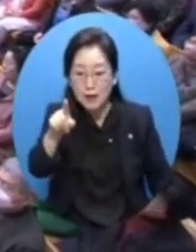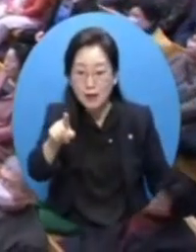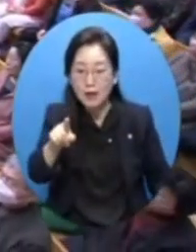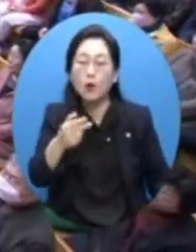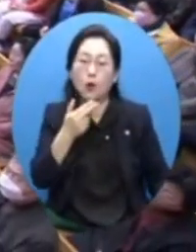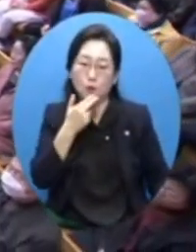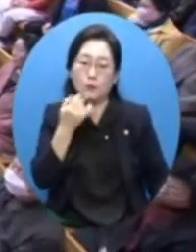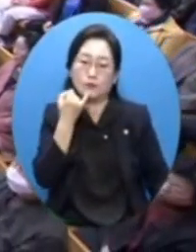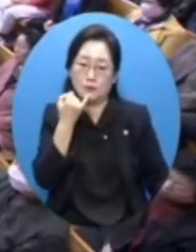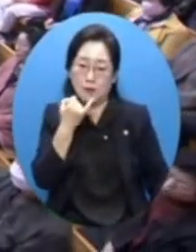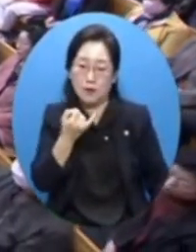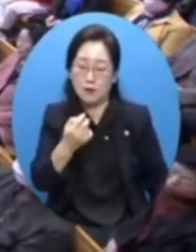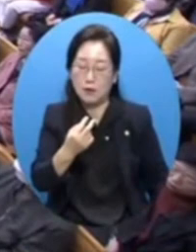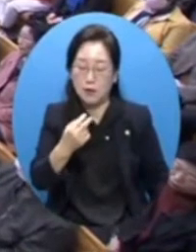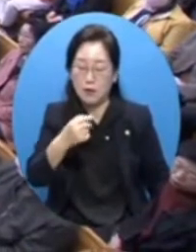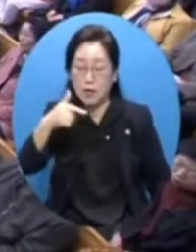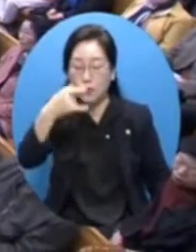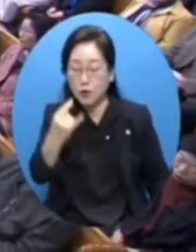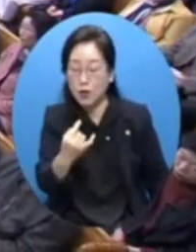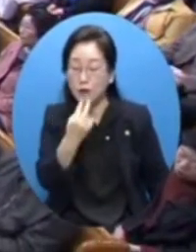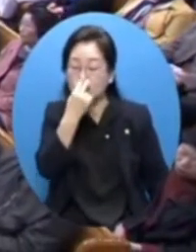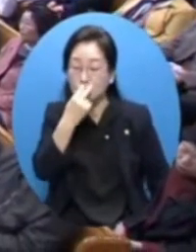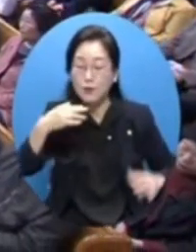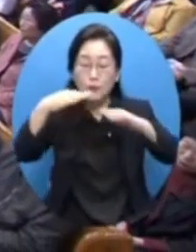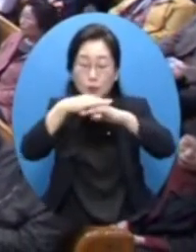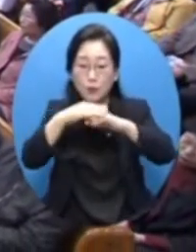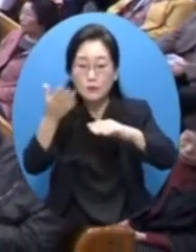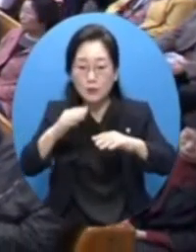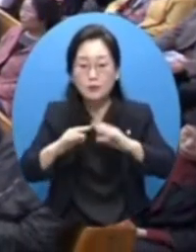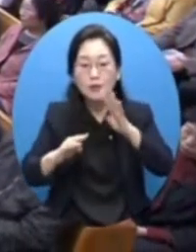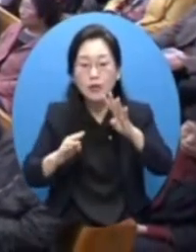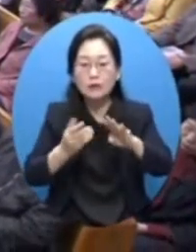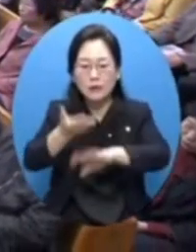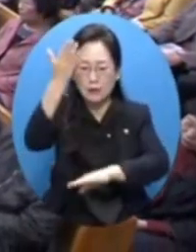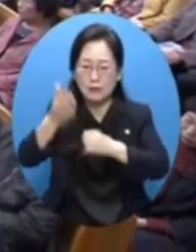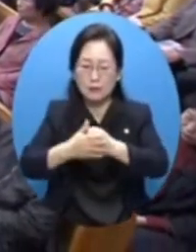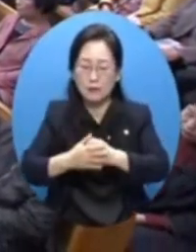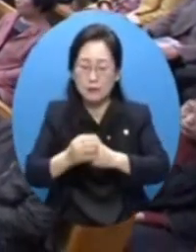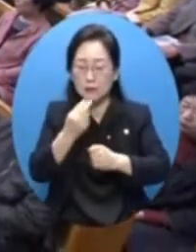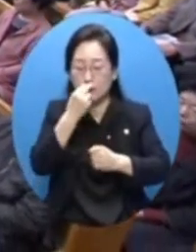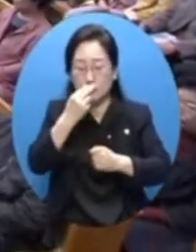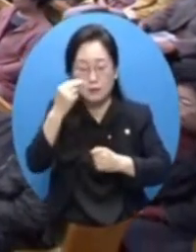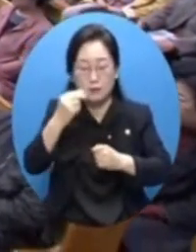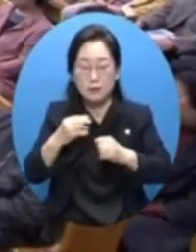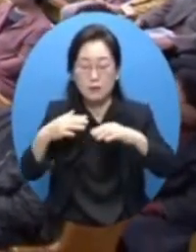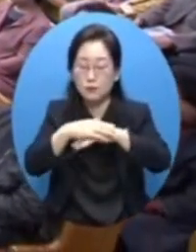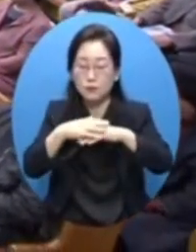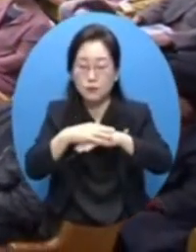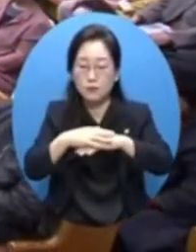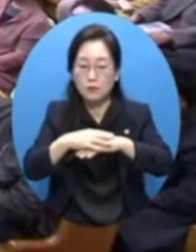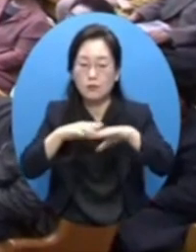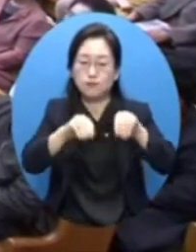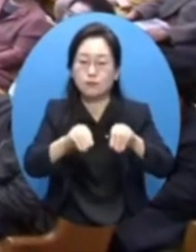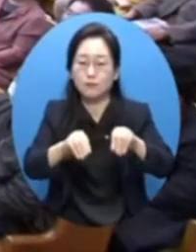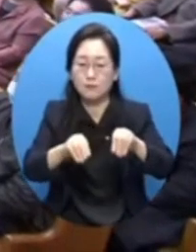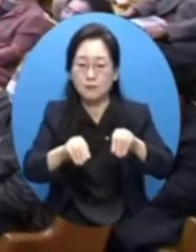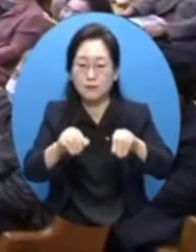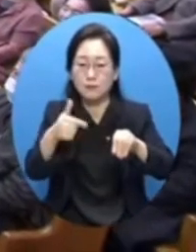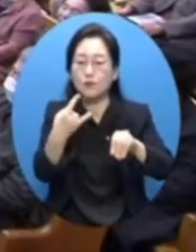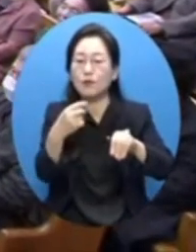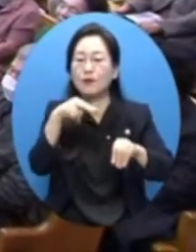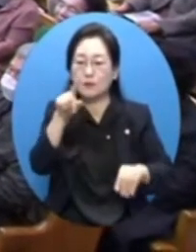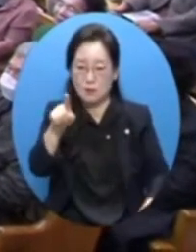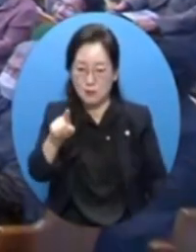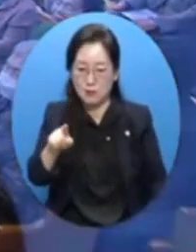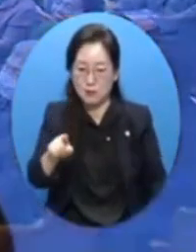산소가 공급되고 뇌사 상태가 되고 식물인간 되고 말았습니다. 연간 심정지 환자가 우리나라에 한 3만